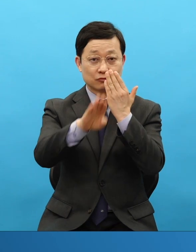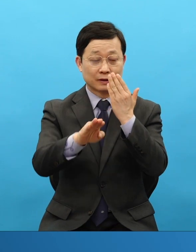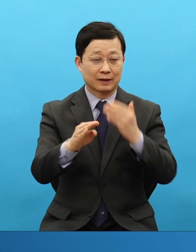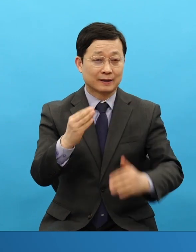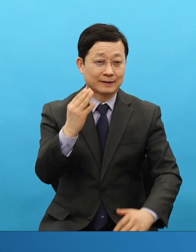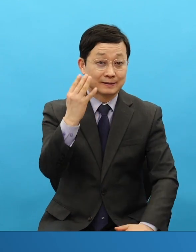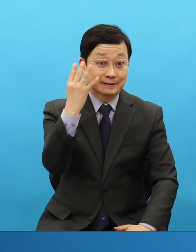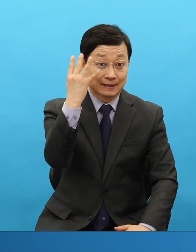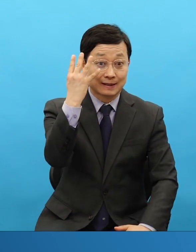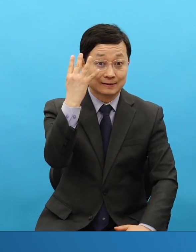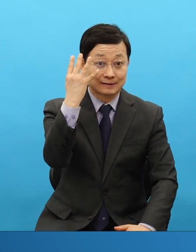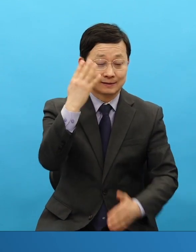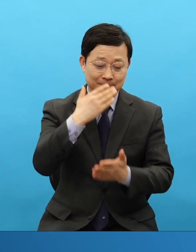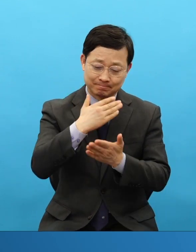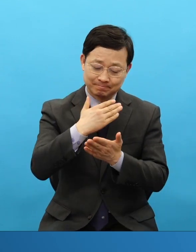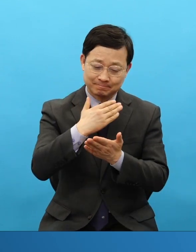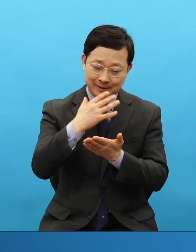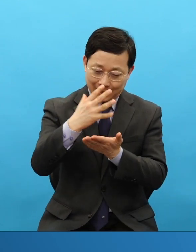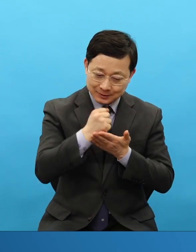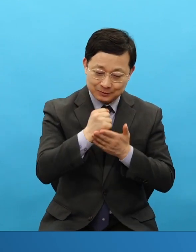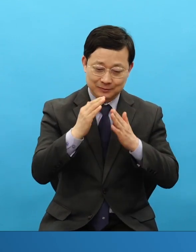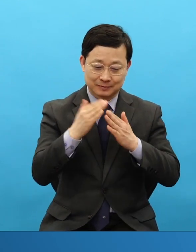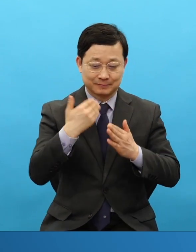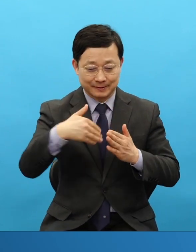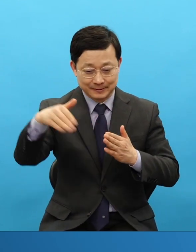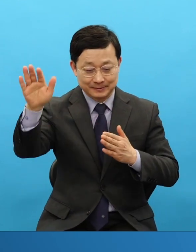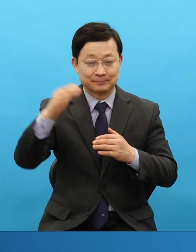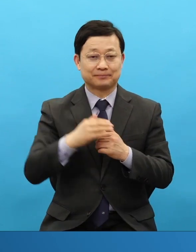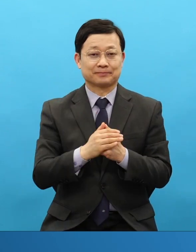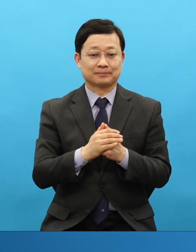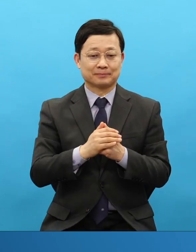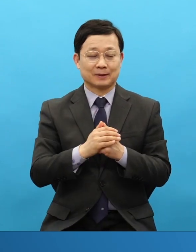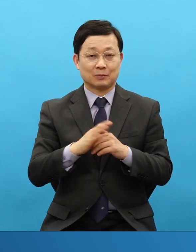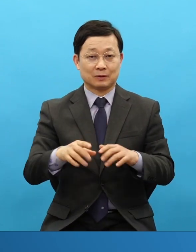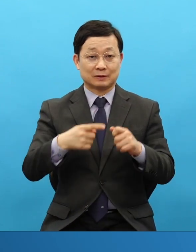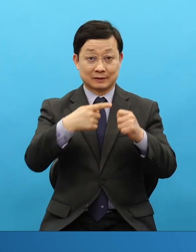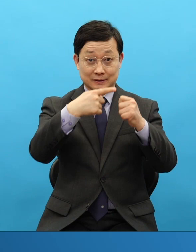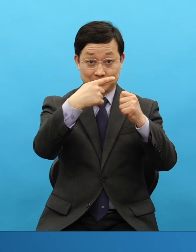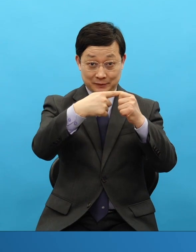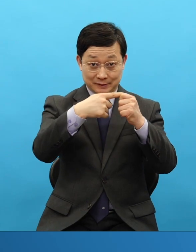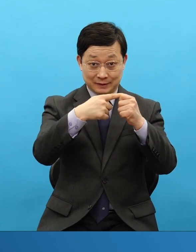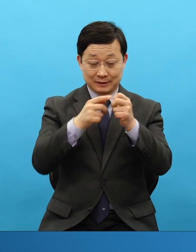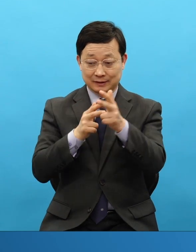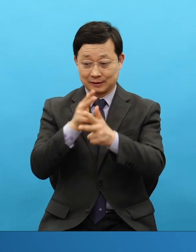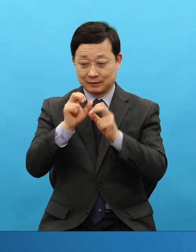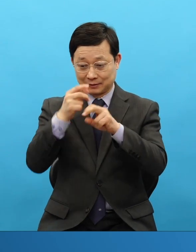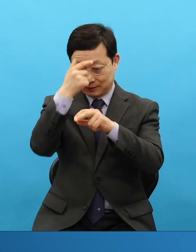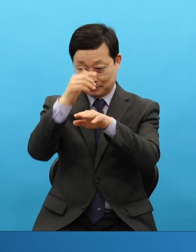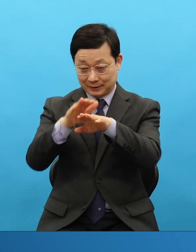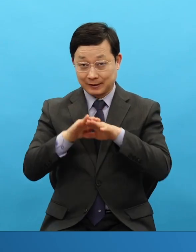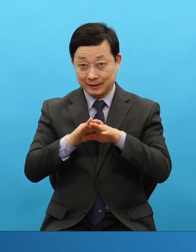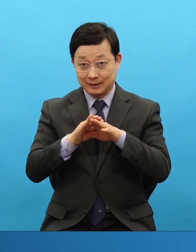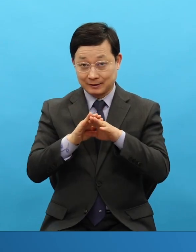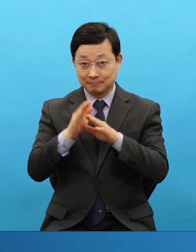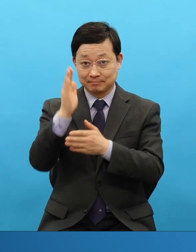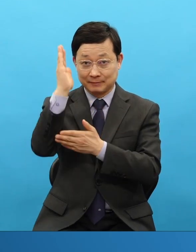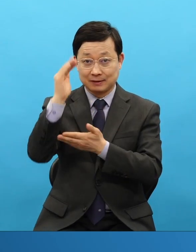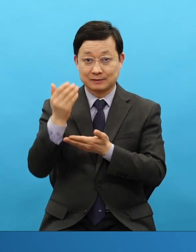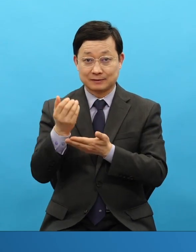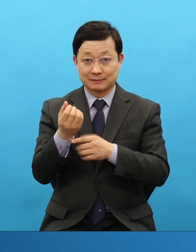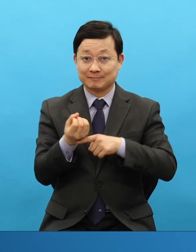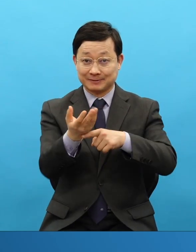4 things home with you. 첫 번째 것을 산업선교 때 얘기하겠습니다. And the first, we'll talk about the business missions